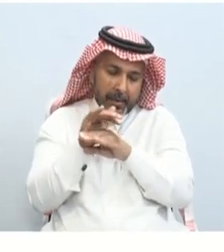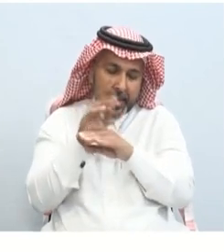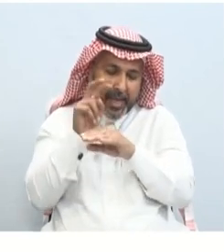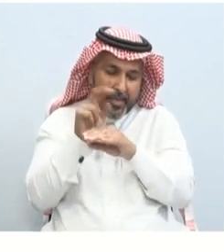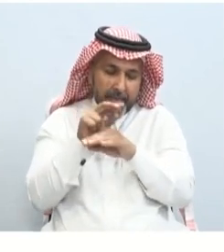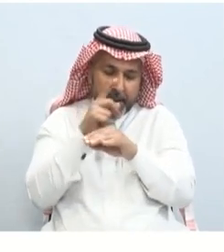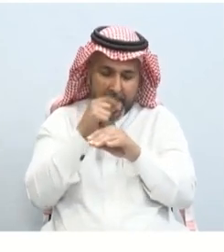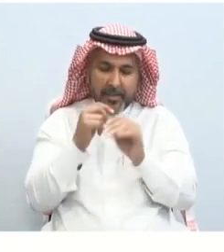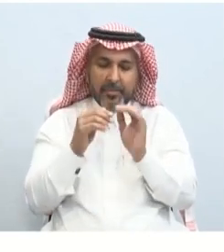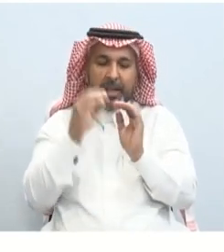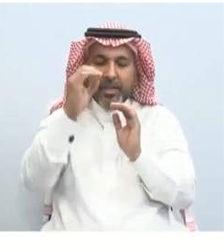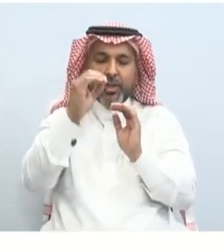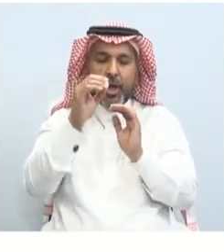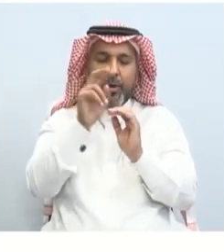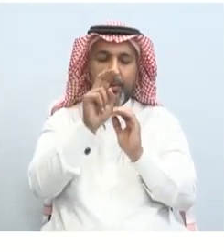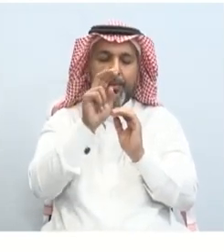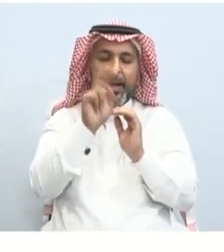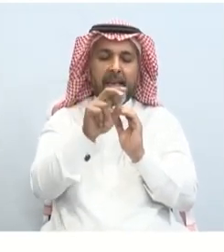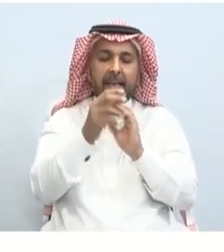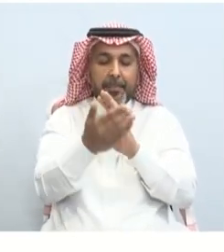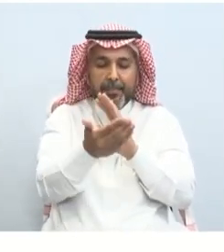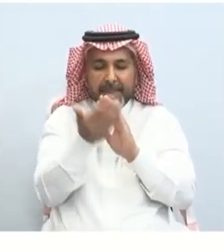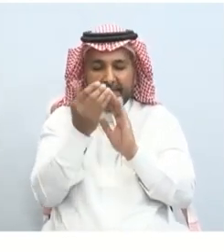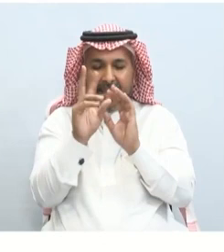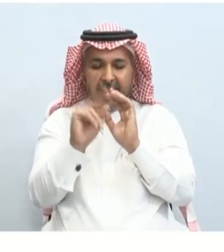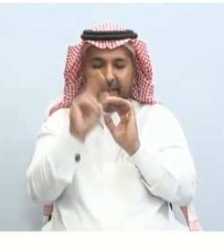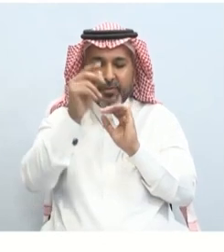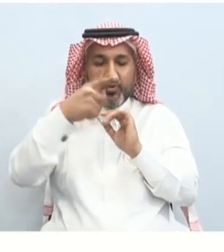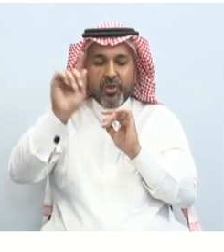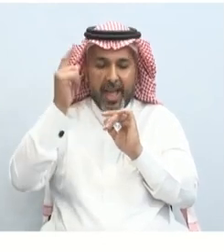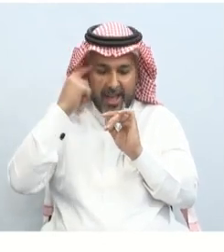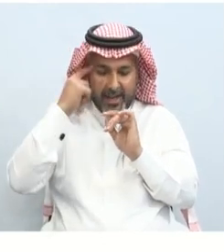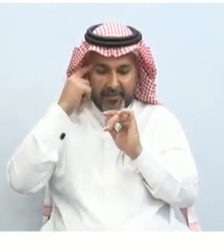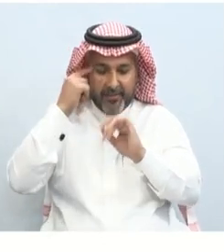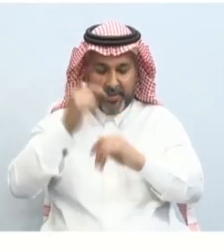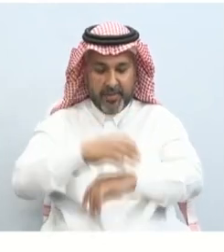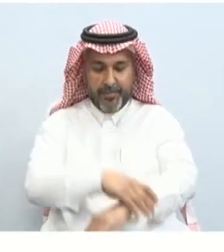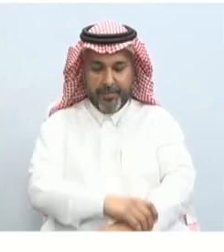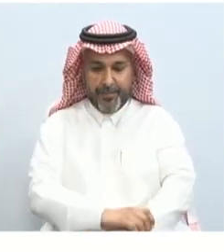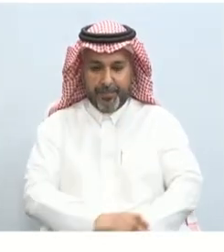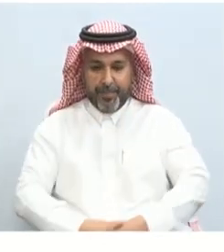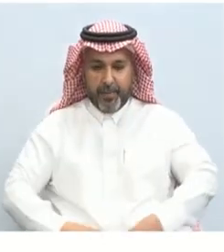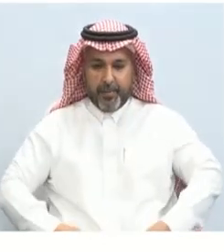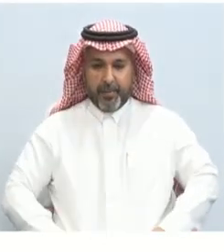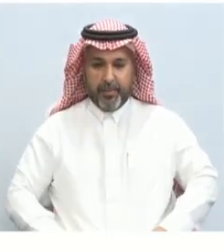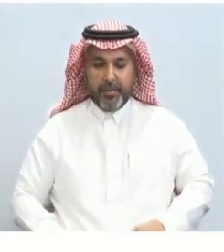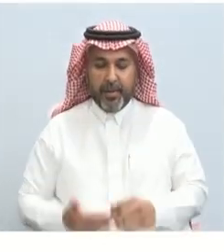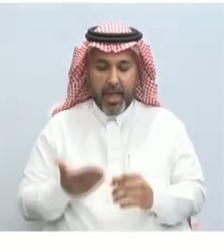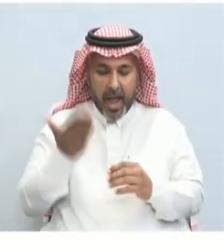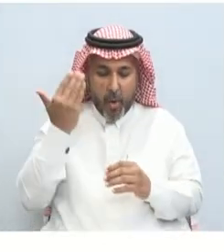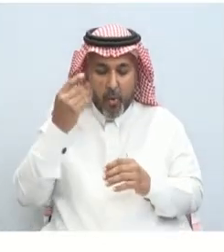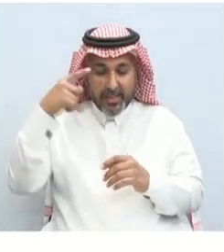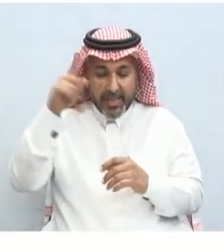غير صحيحه ولكن الاستدلال السابق صحيح لانه لو صدقت مقدمتاه